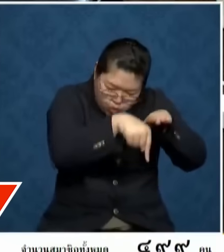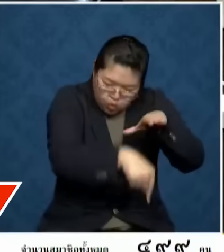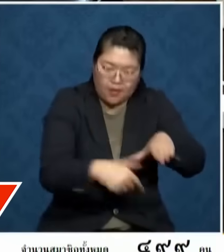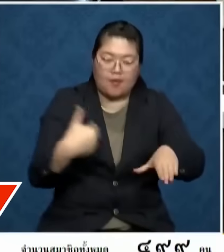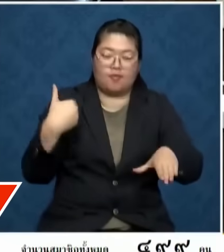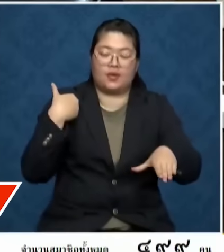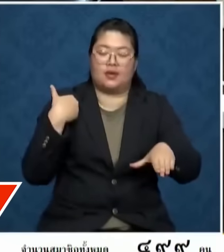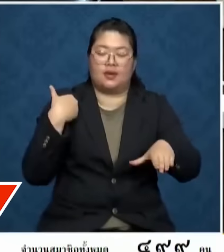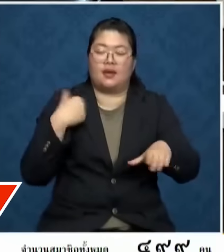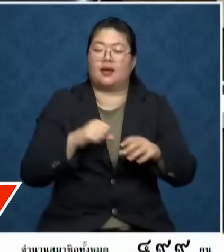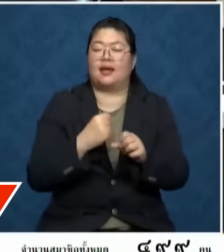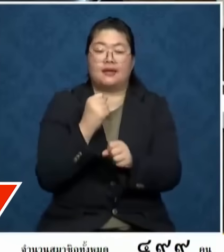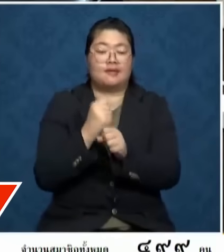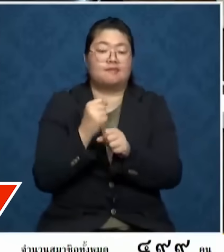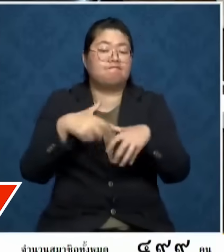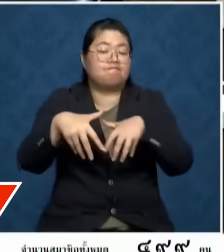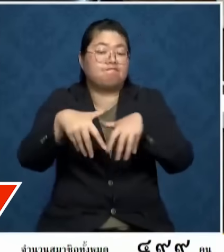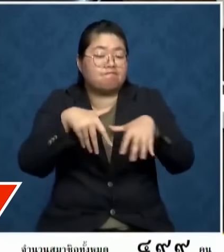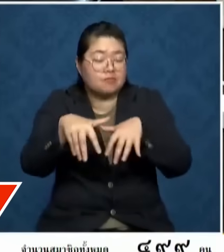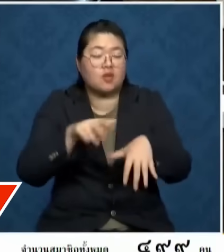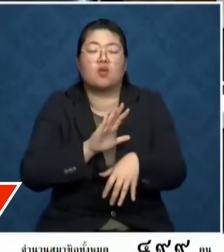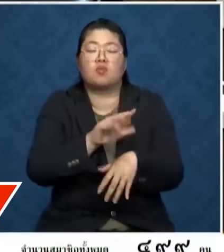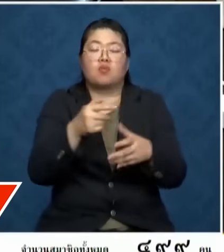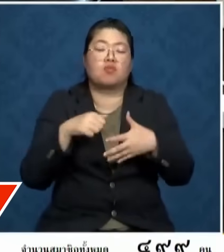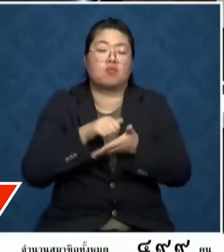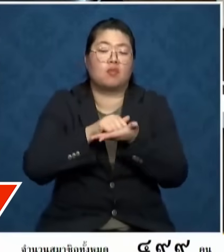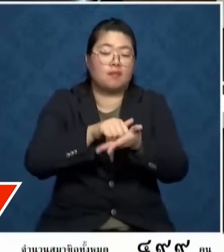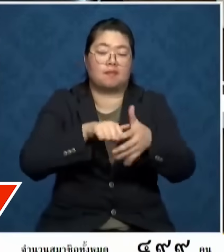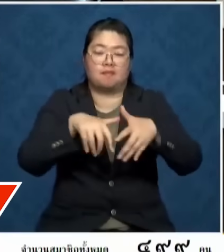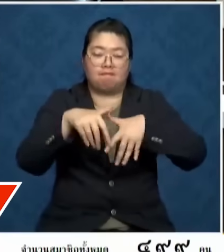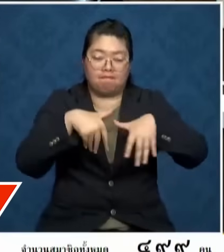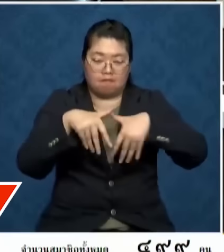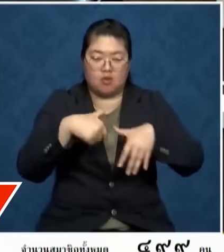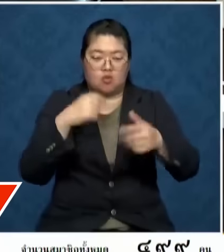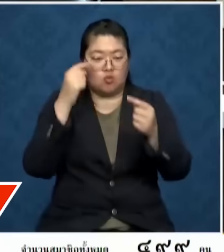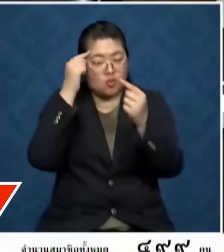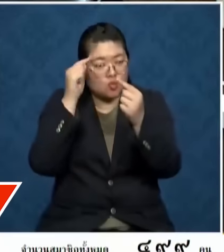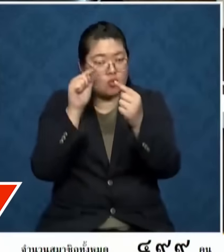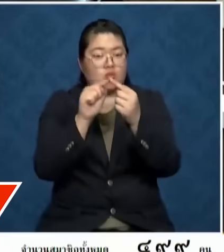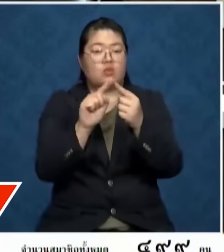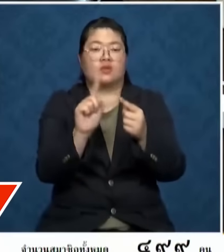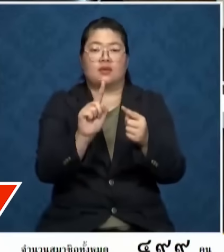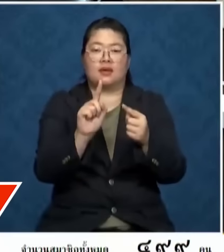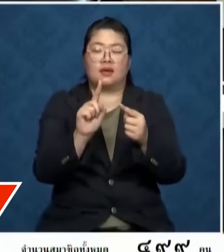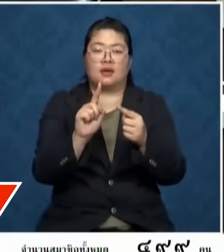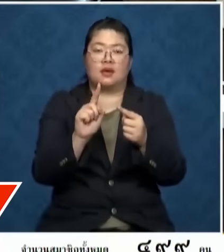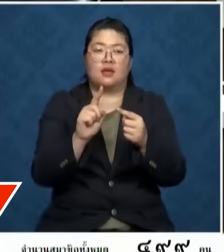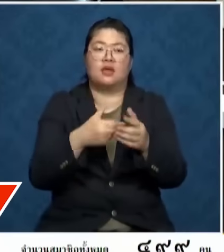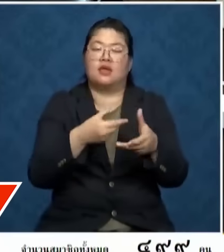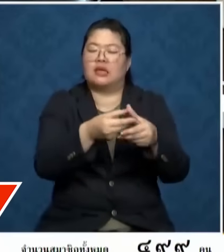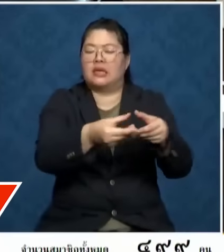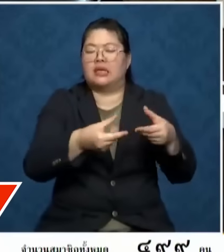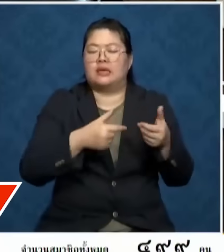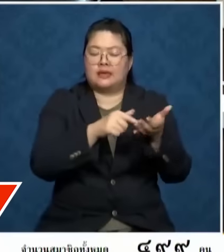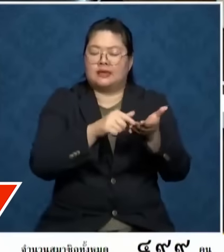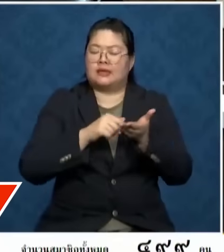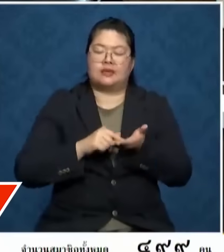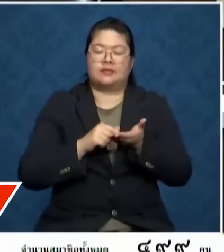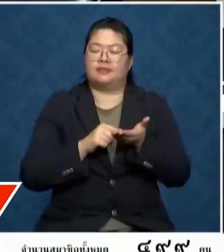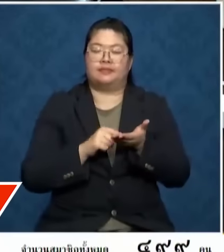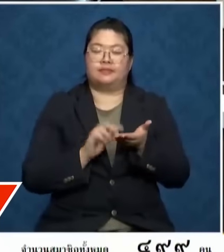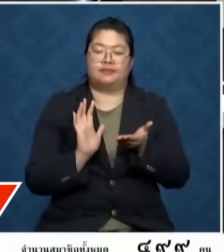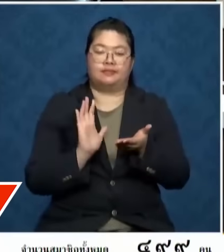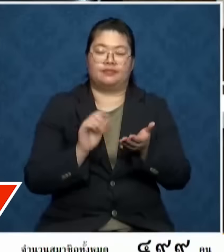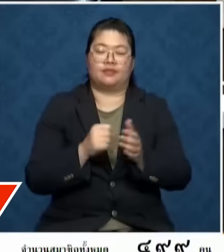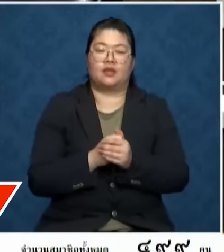ครับการมีส่วนร่วมของประชาชนตามที่เรามีเจตนาที่จะบอกว่าไม่ต้องแค่รายงานนะครับไม่ว่าจะ